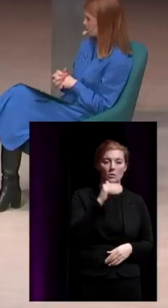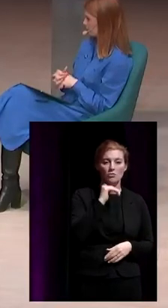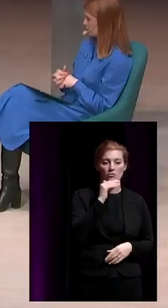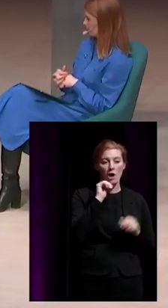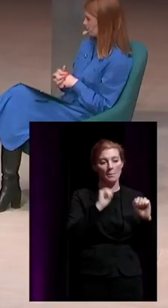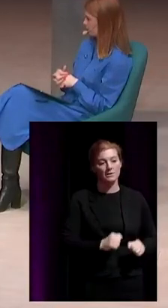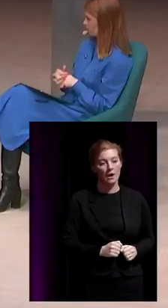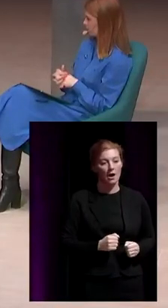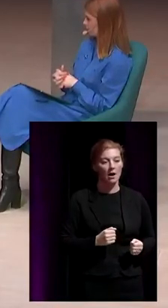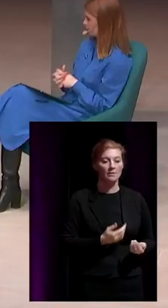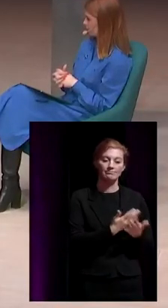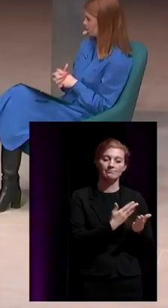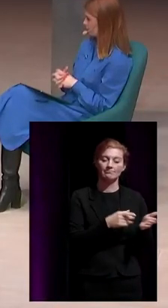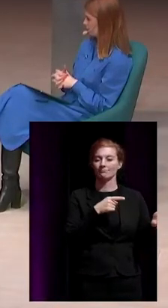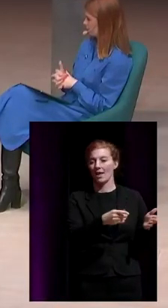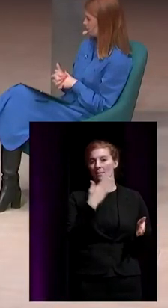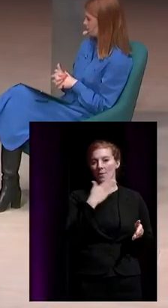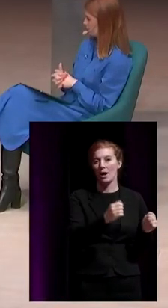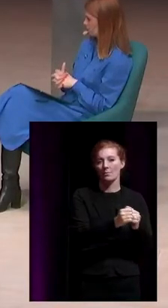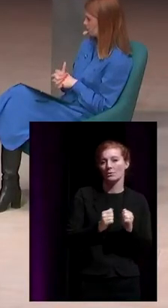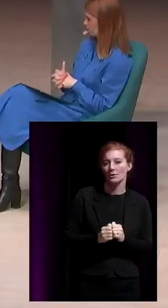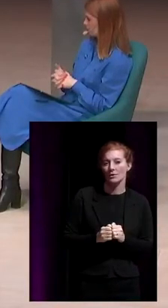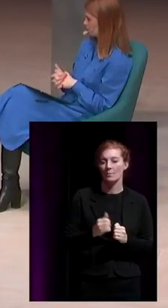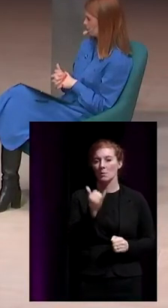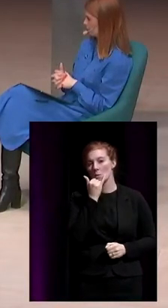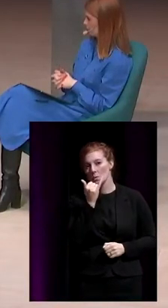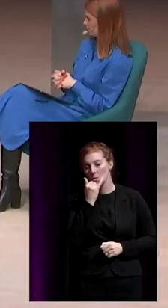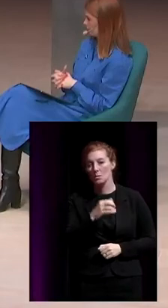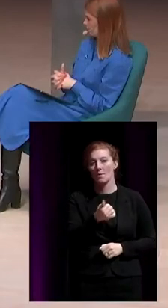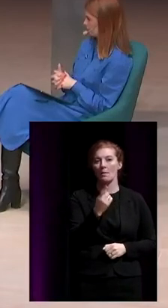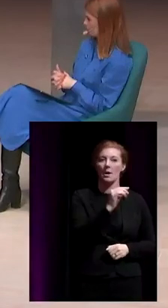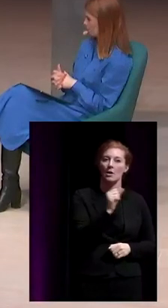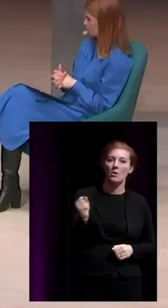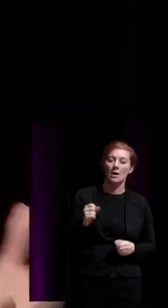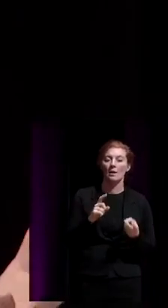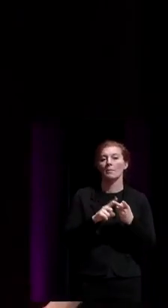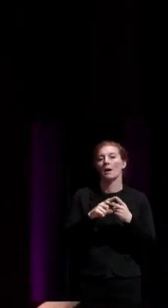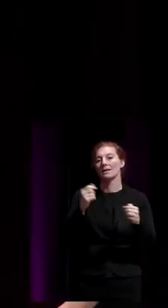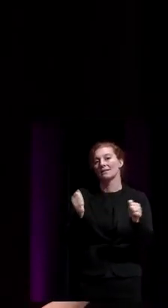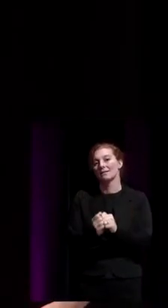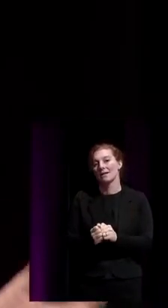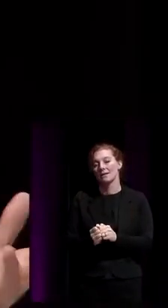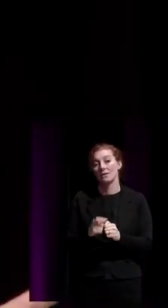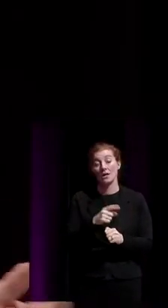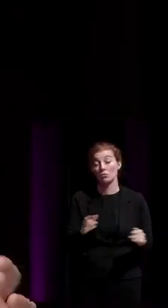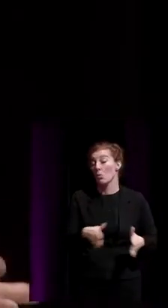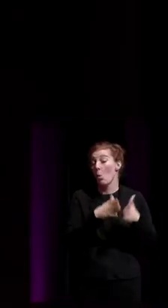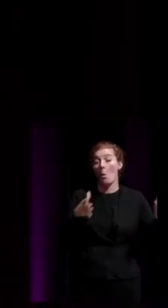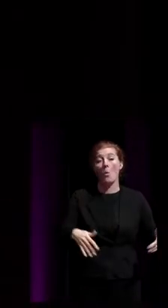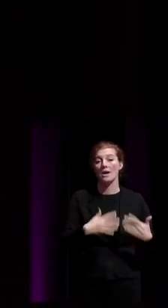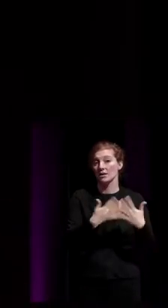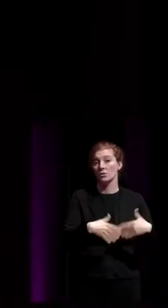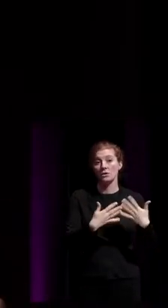lyfta fram speciella produkter via YouTube, via bloggar på andra sätt. Det är en jätteindustri. Den är alldeles för